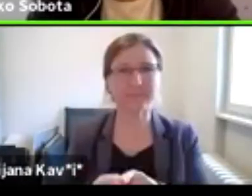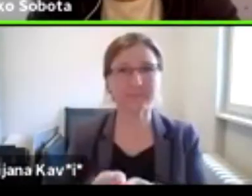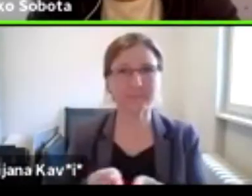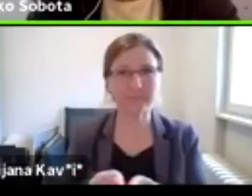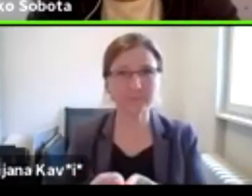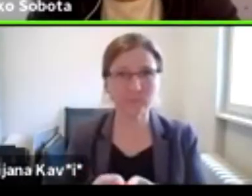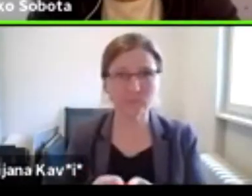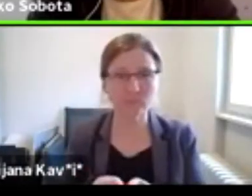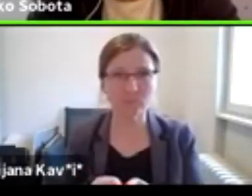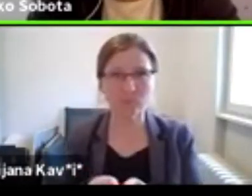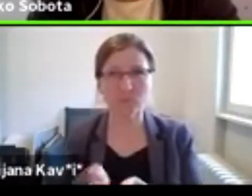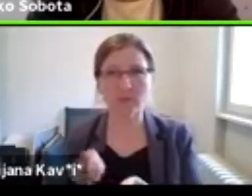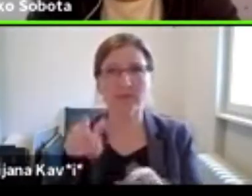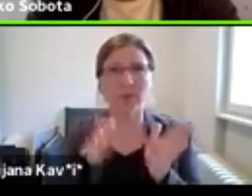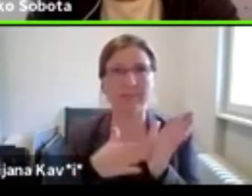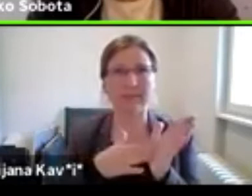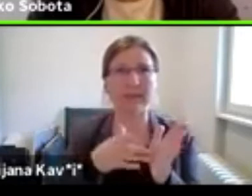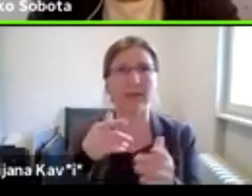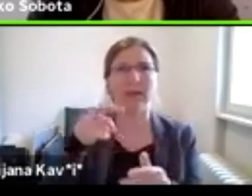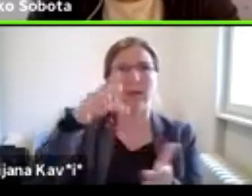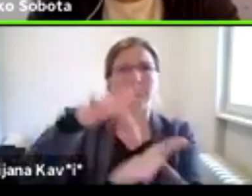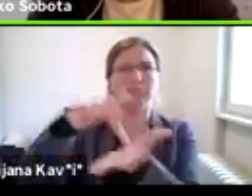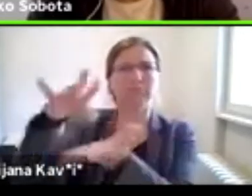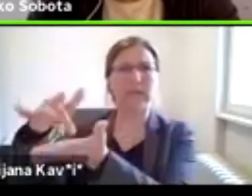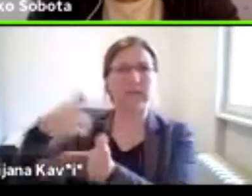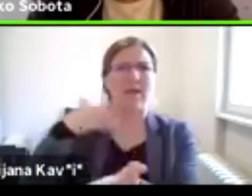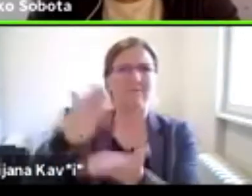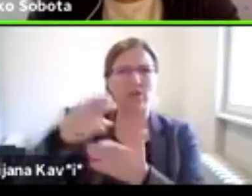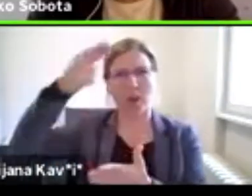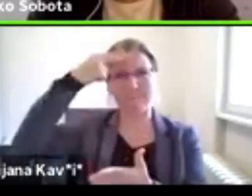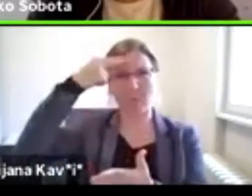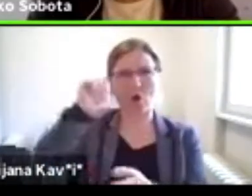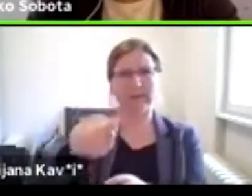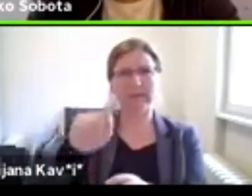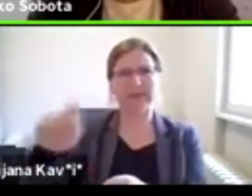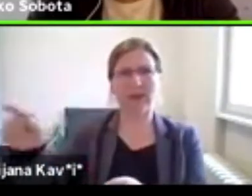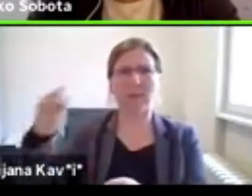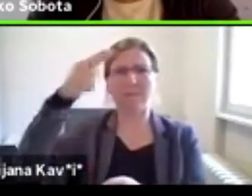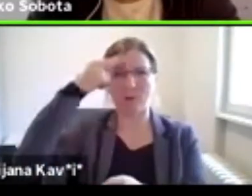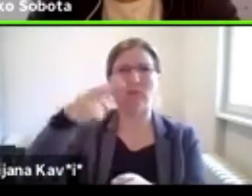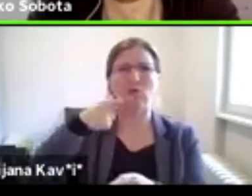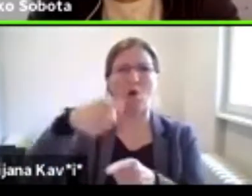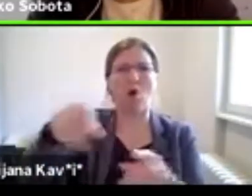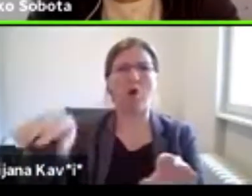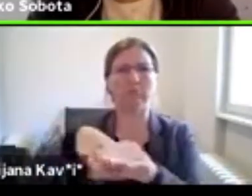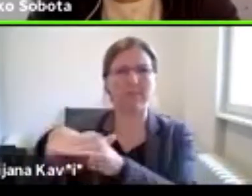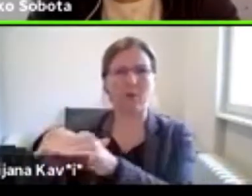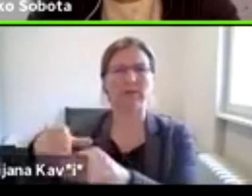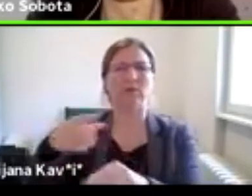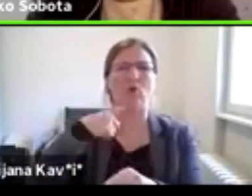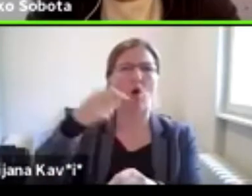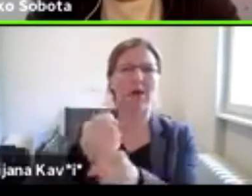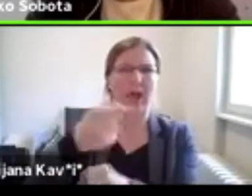i na mjestima gdje smo već više puta bili, gdje poznajemo i zaposlenike, i rad, i ustanovu i tako